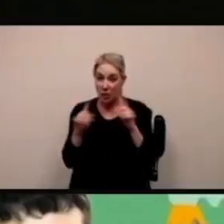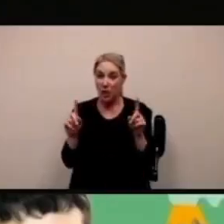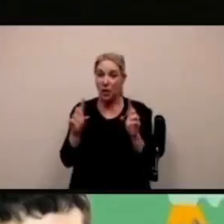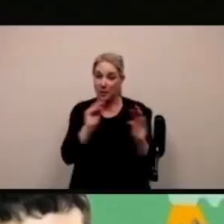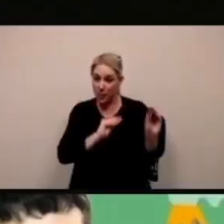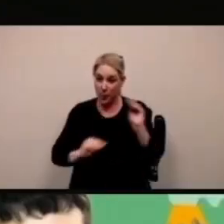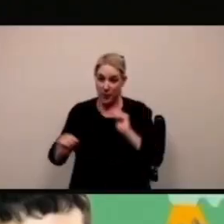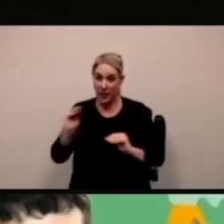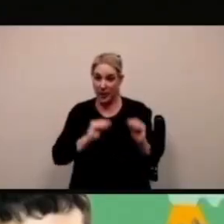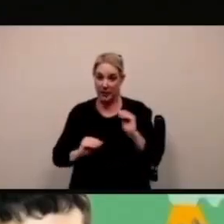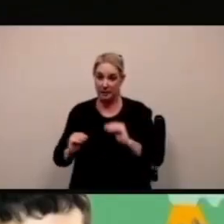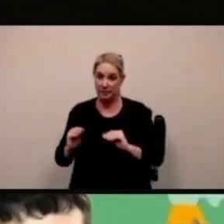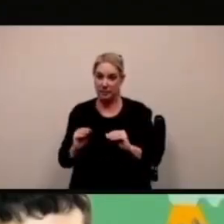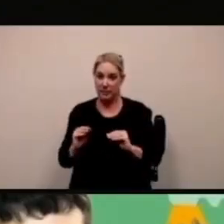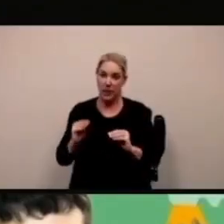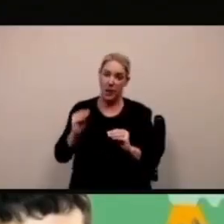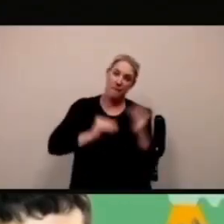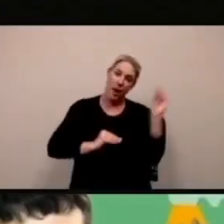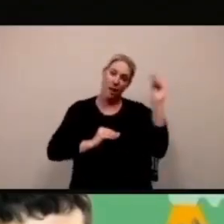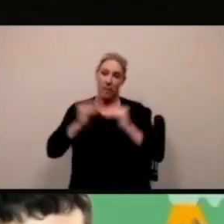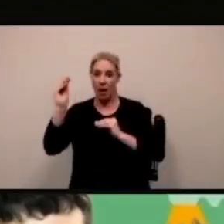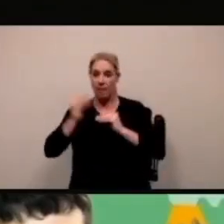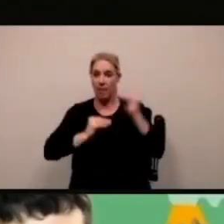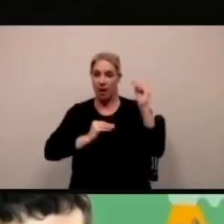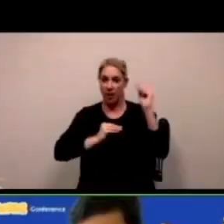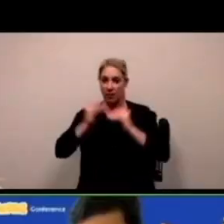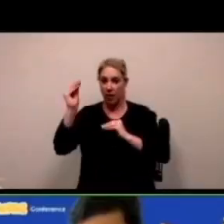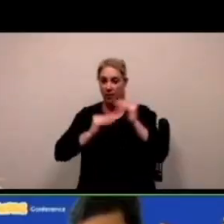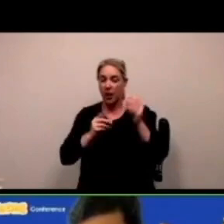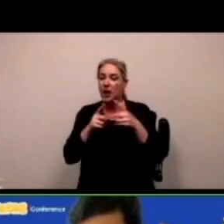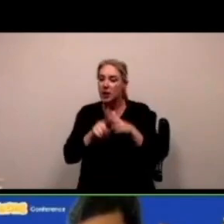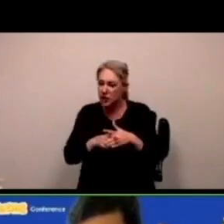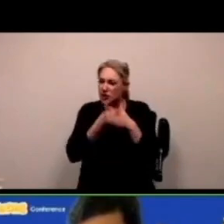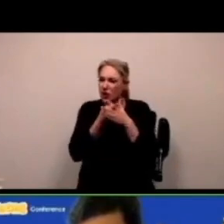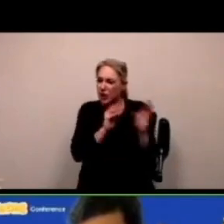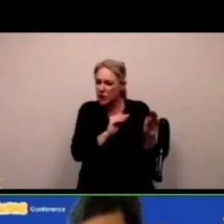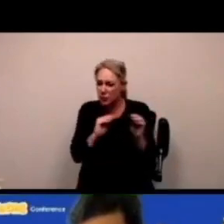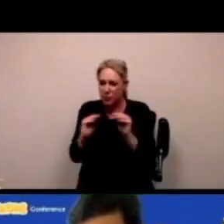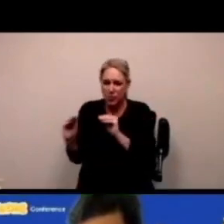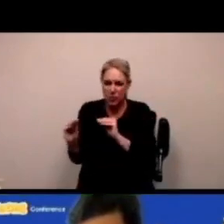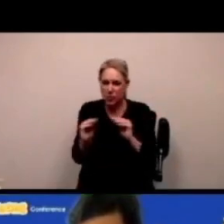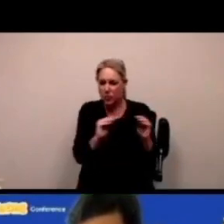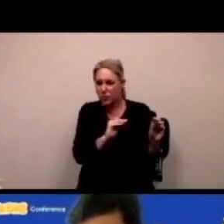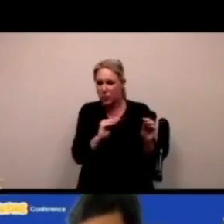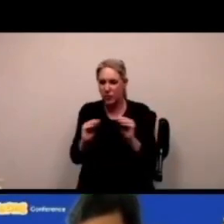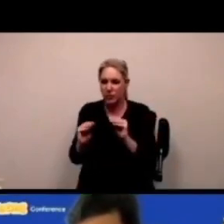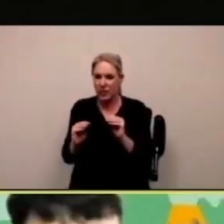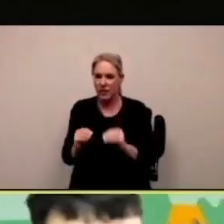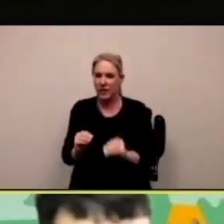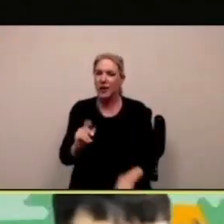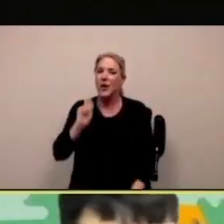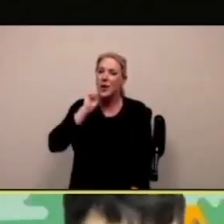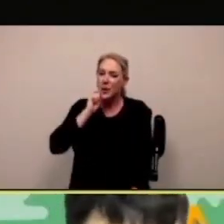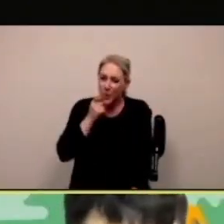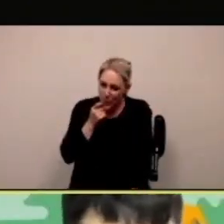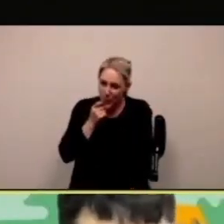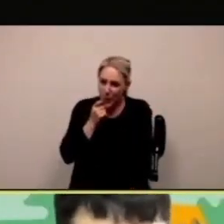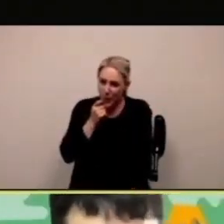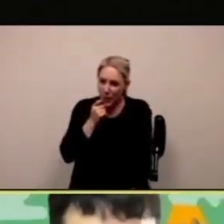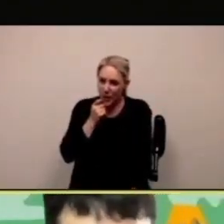は難しいです覚えてはいます朝だよいいですねとちょっと共有しますが